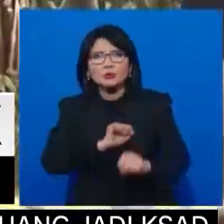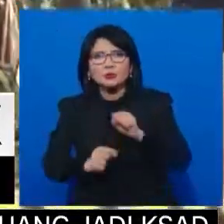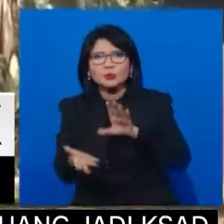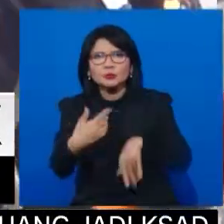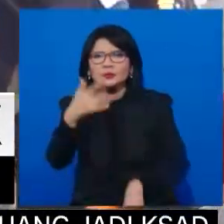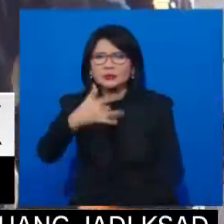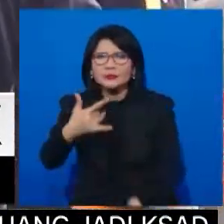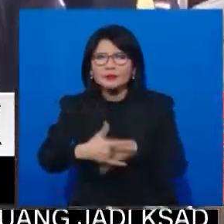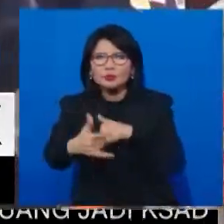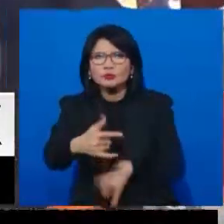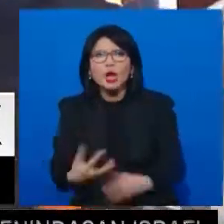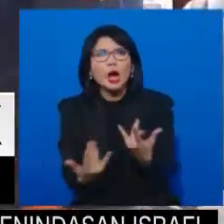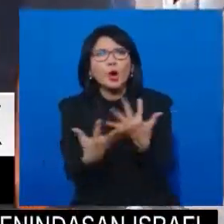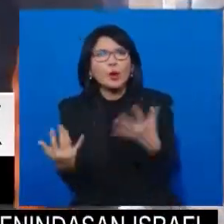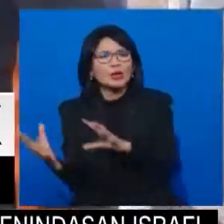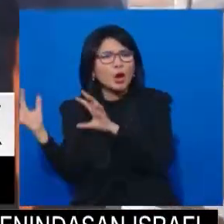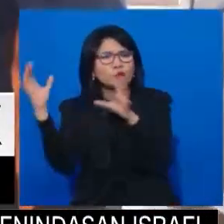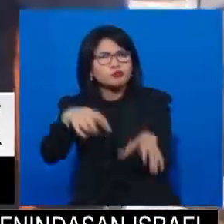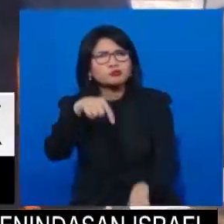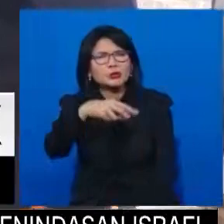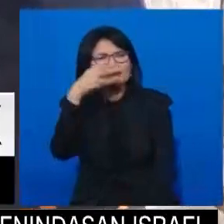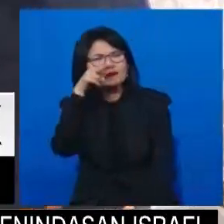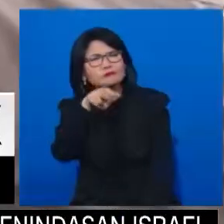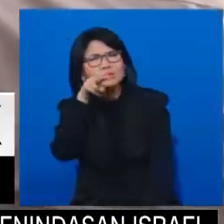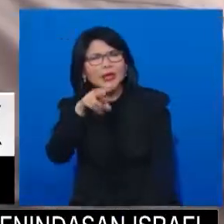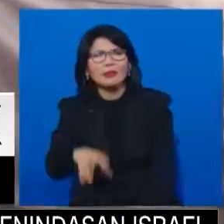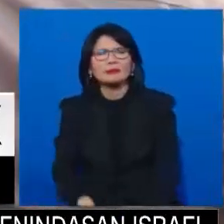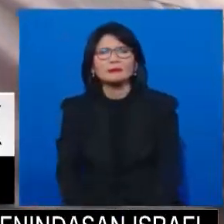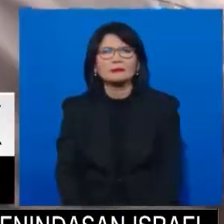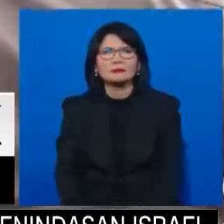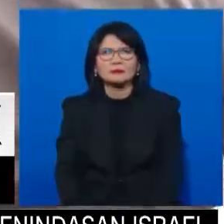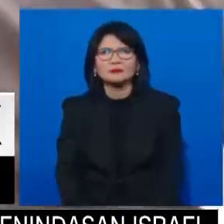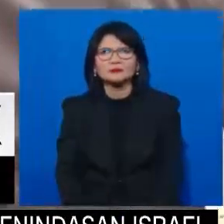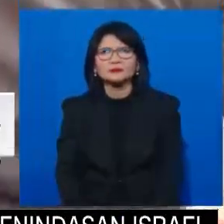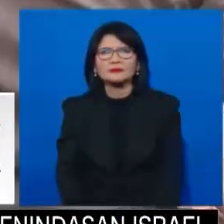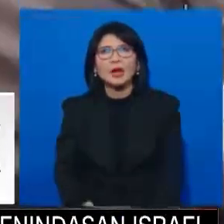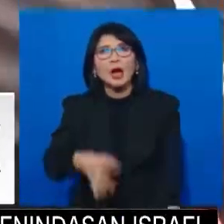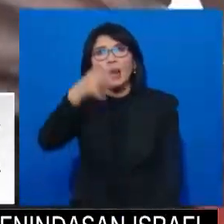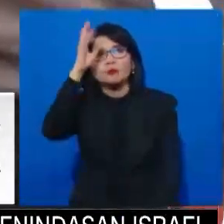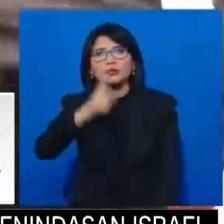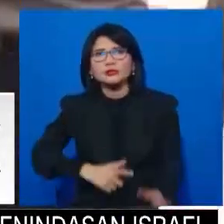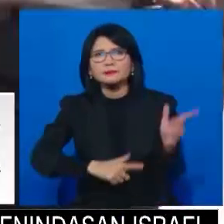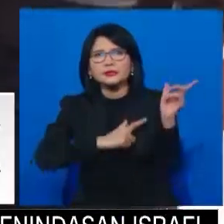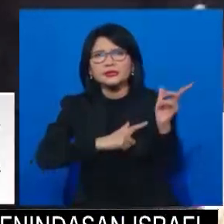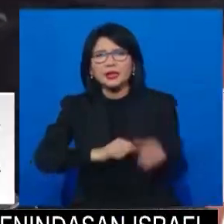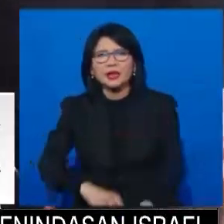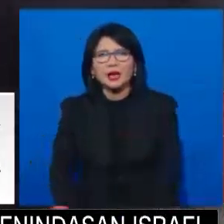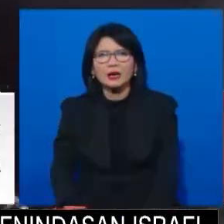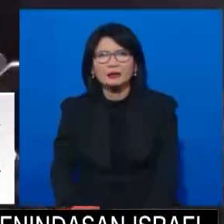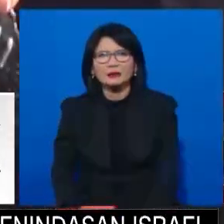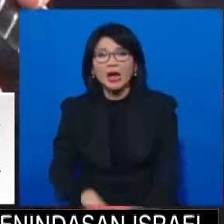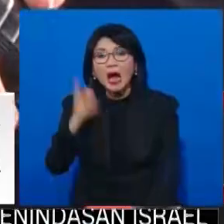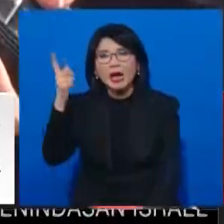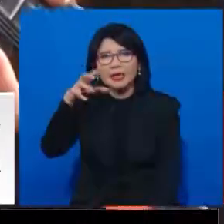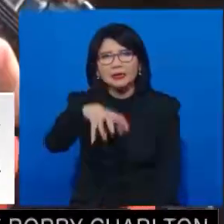berlangsung, sementara itu warga memenuhi lokasi untuk menyaksikan aktivitas petugas. Polisi bersenjata juga terlihat berada di